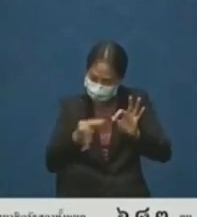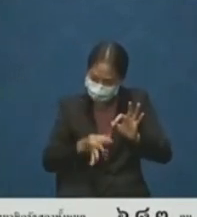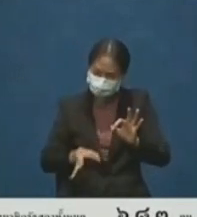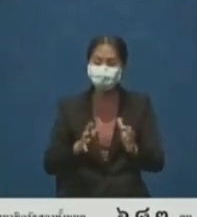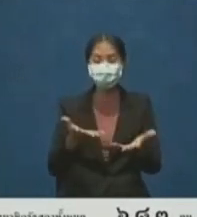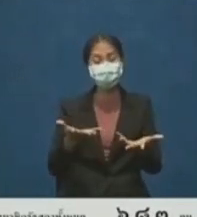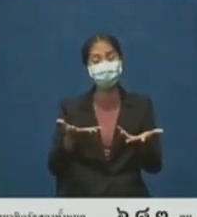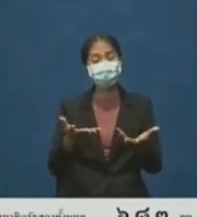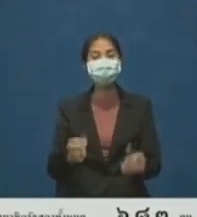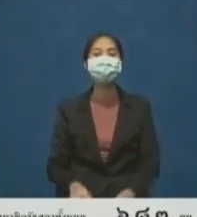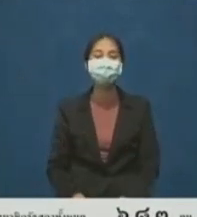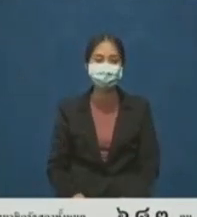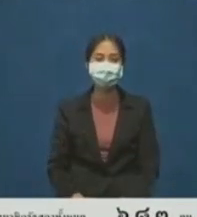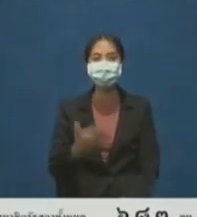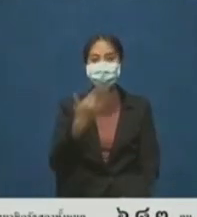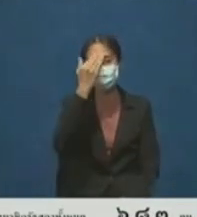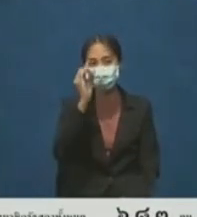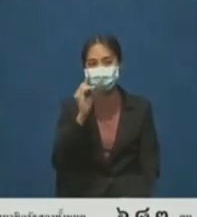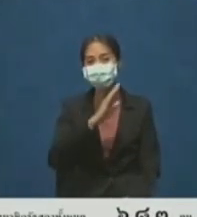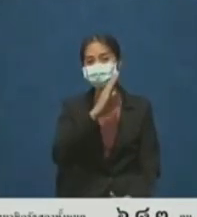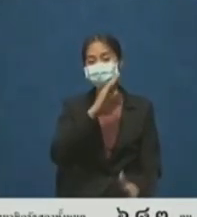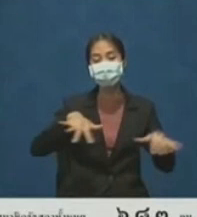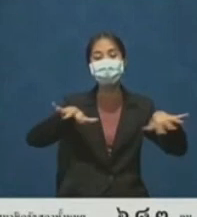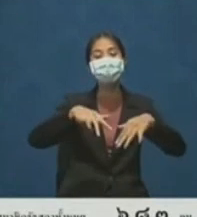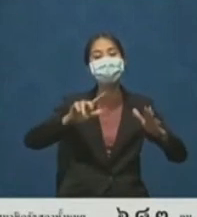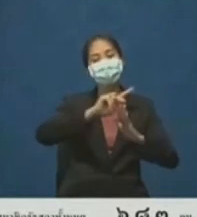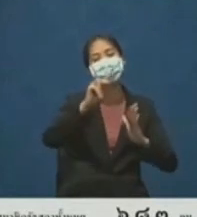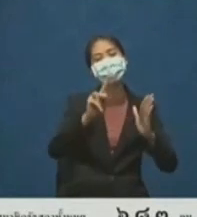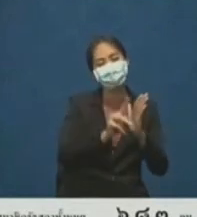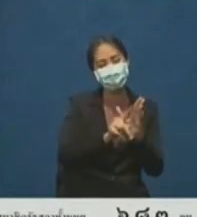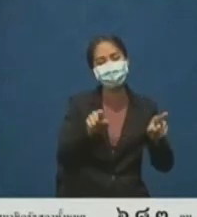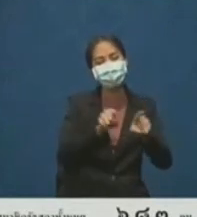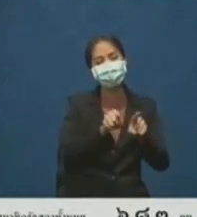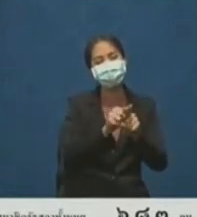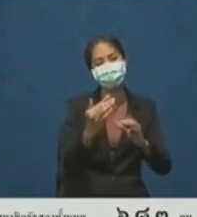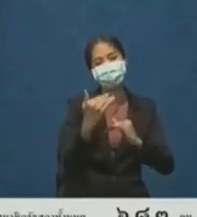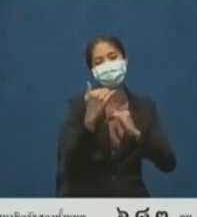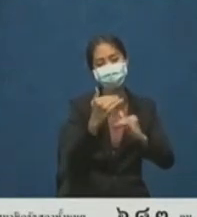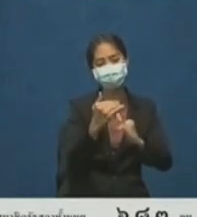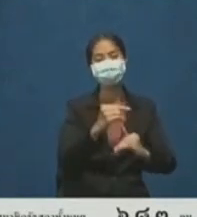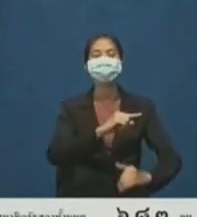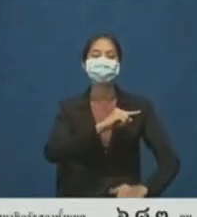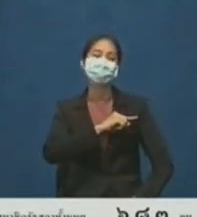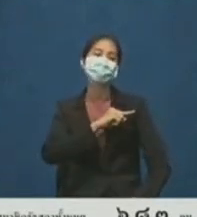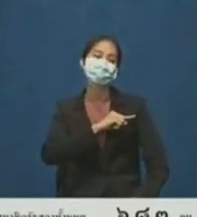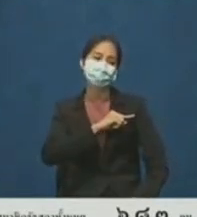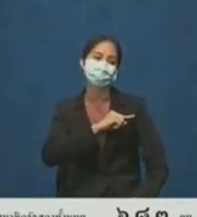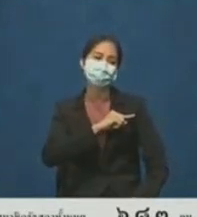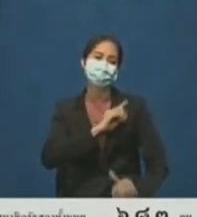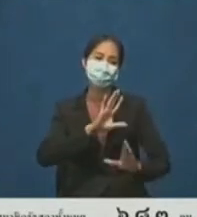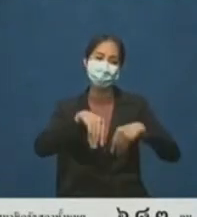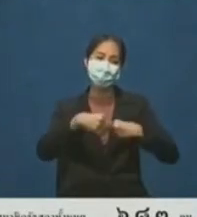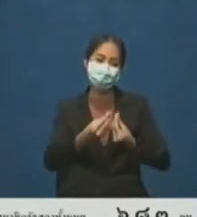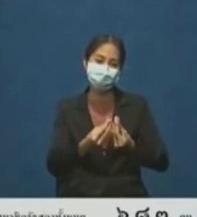าดนี้จริงๆหรือเปล่าถ้าเราทำเป็นกฎหมายนะครับเพราะว่าหลักการกฎหมายมหาชนเนี่ยมันก็คือการกำหนดหน้าที่นะ